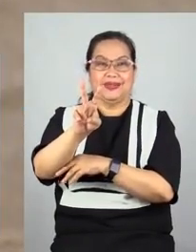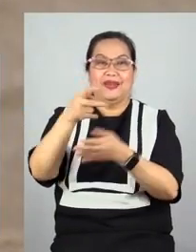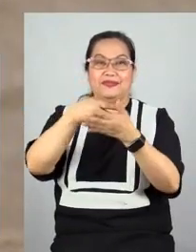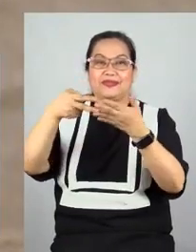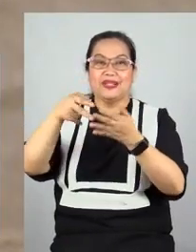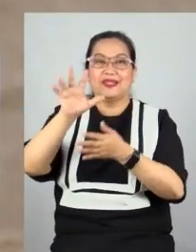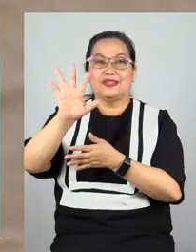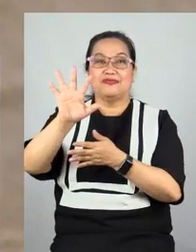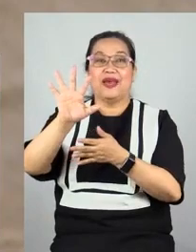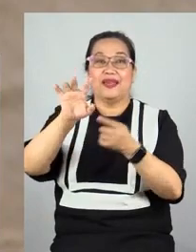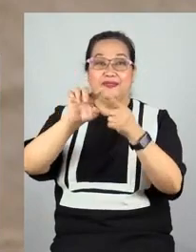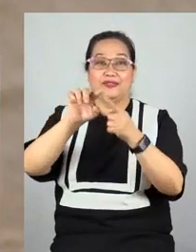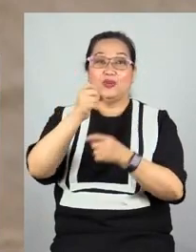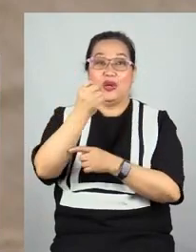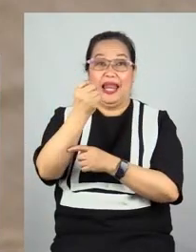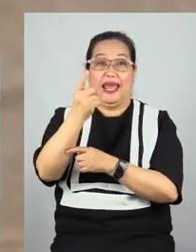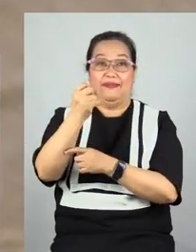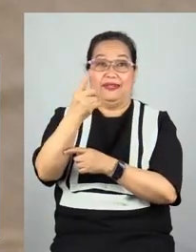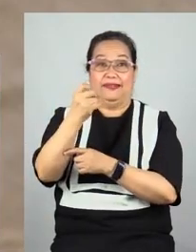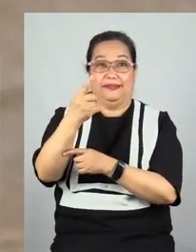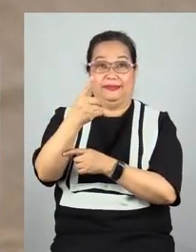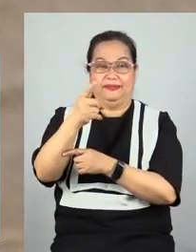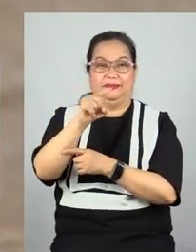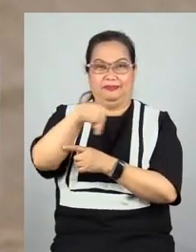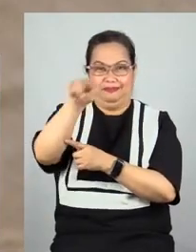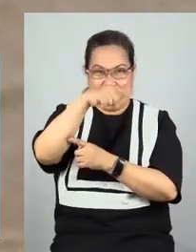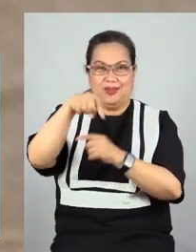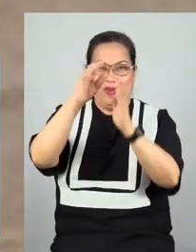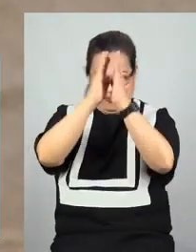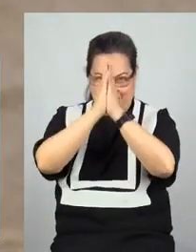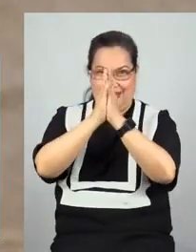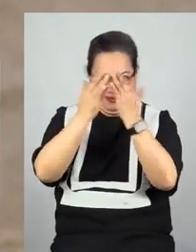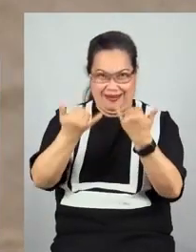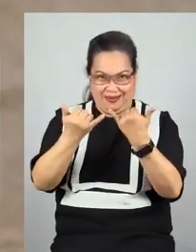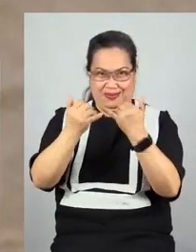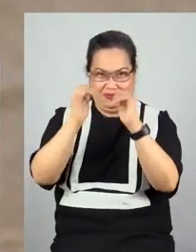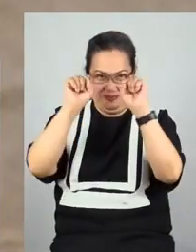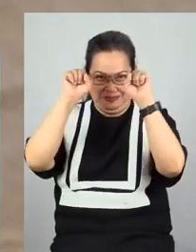verses 5 to 11. Tayo po ay manalangin.